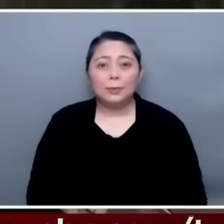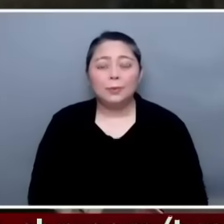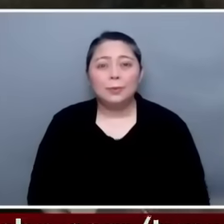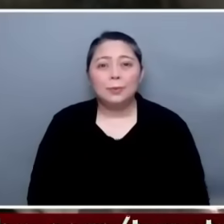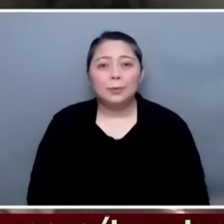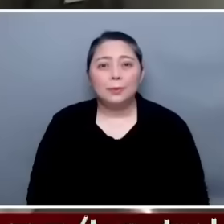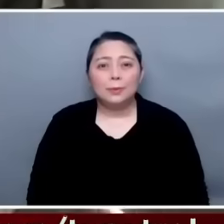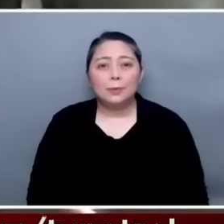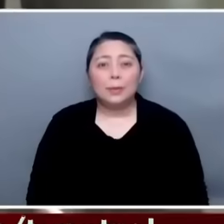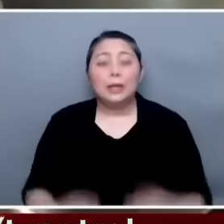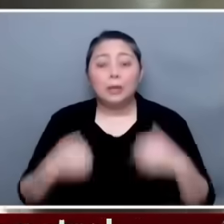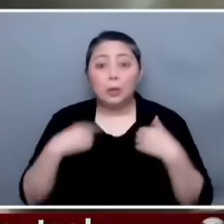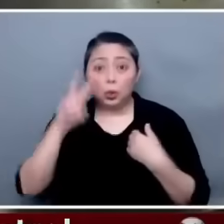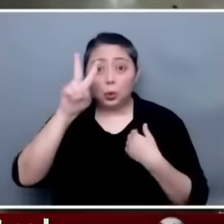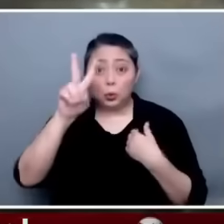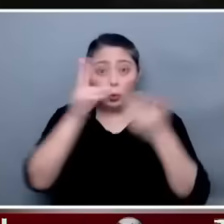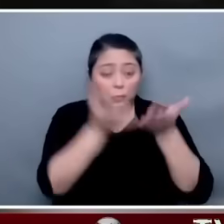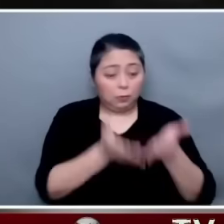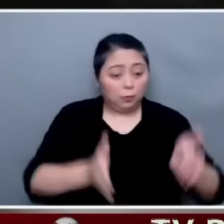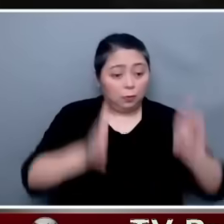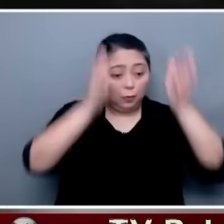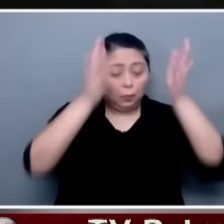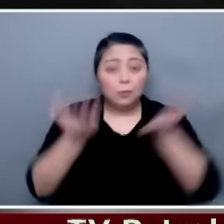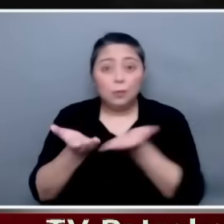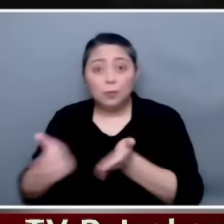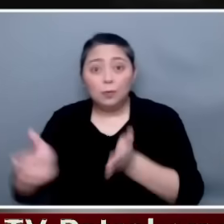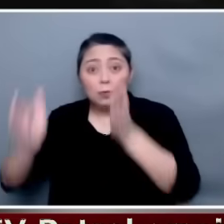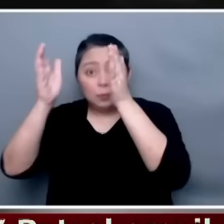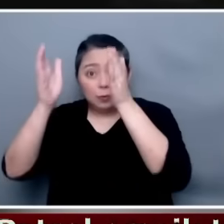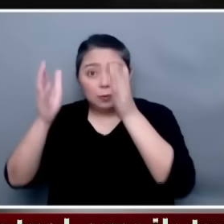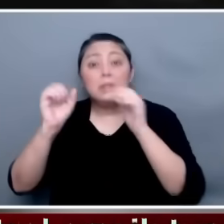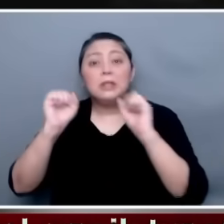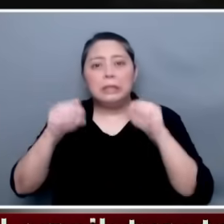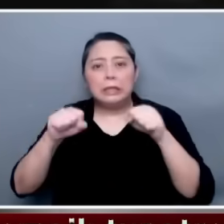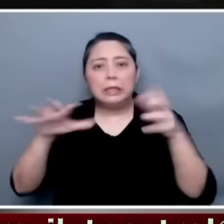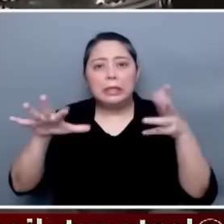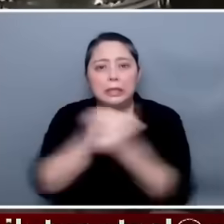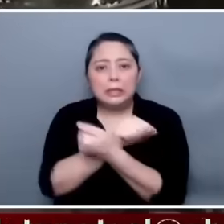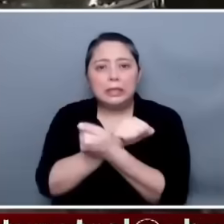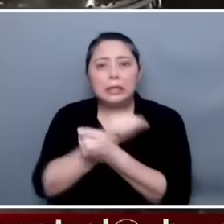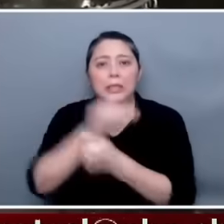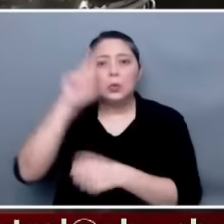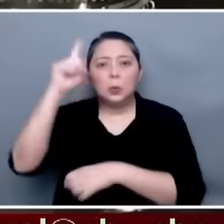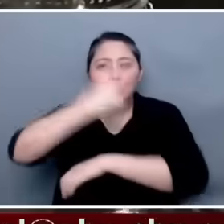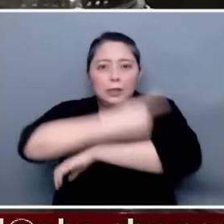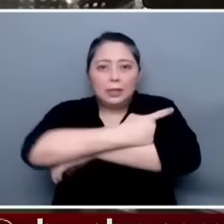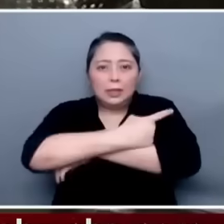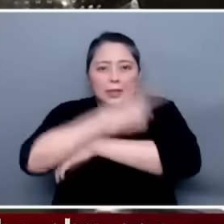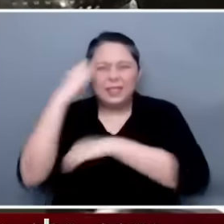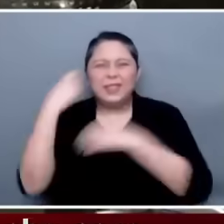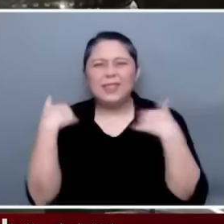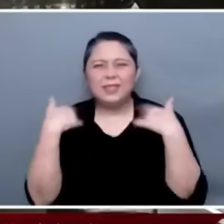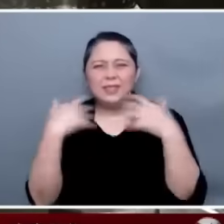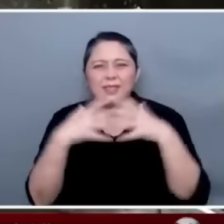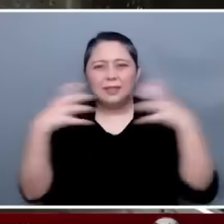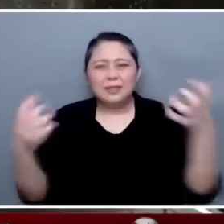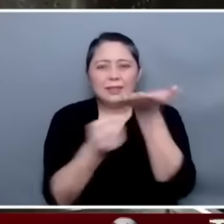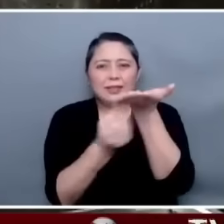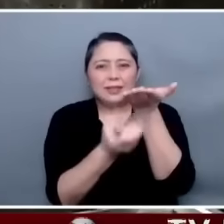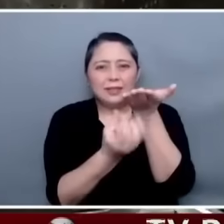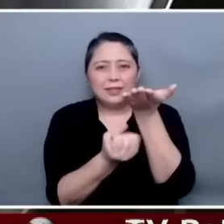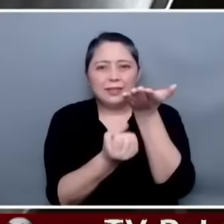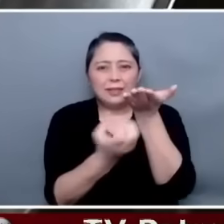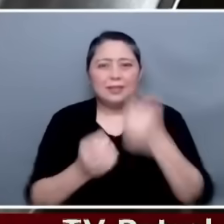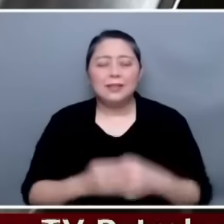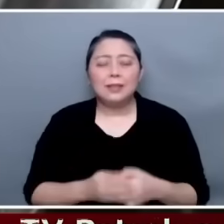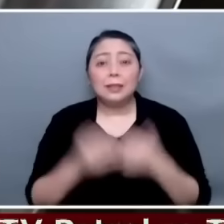Dalawang tangke ng LPG ang nauubos ni na Marietta dahil sa dami ng ulam na niluluto sa karinderya. Lagpas 900 pesos lang ang kuha nila nung